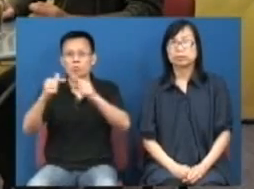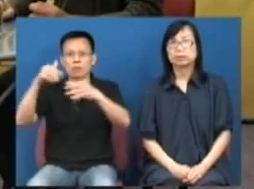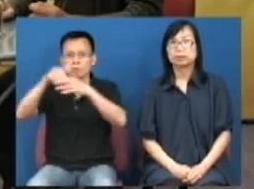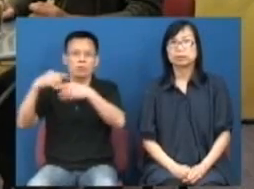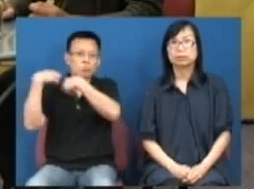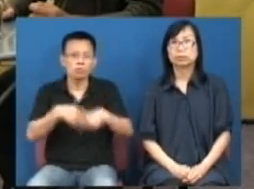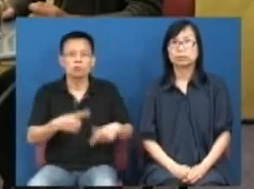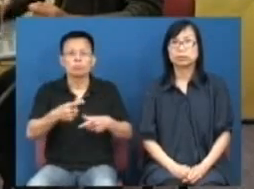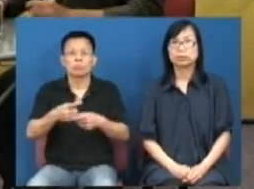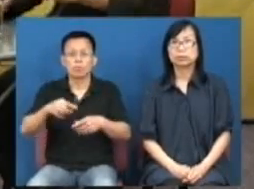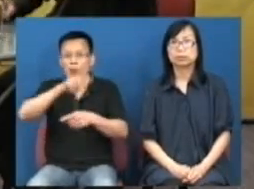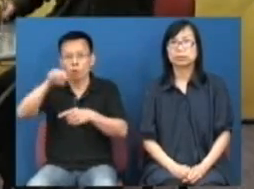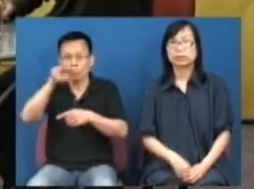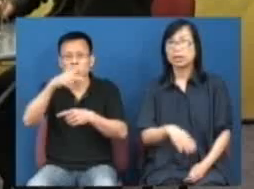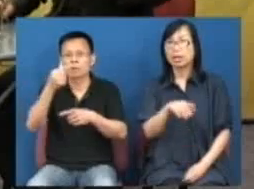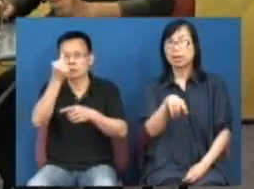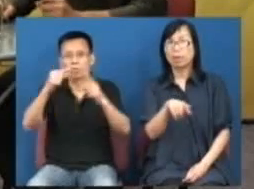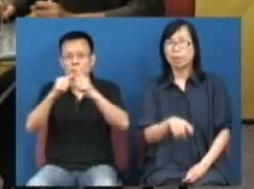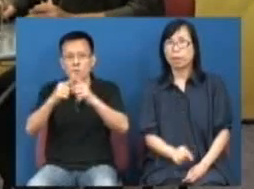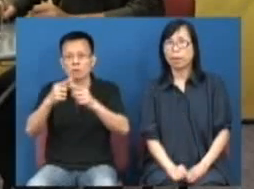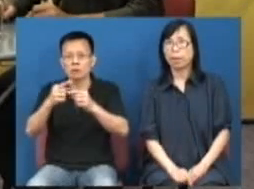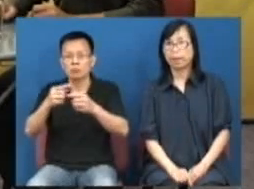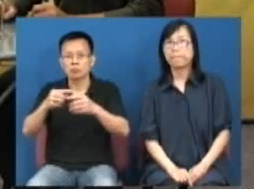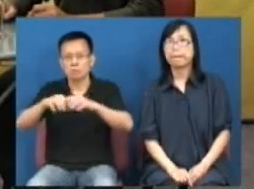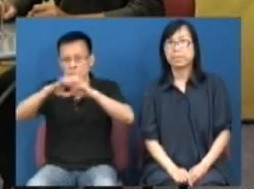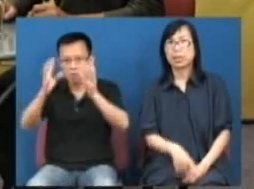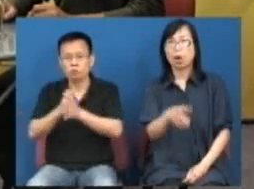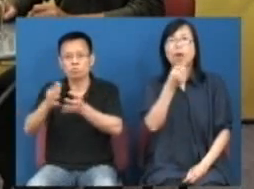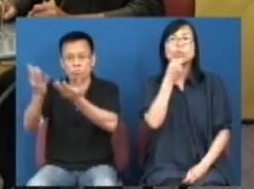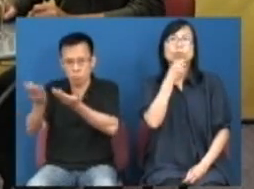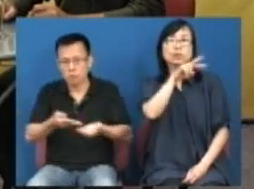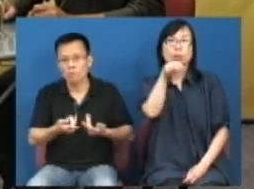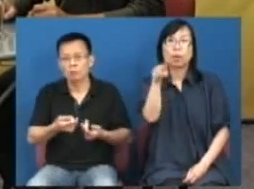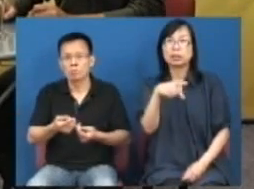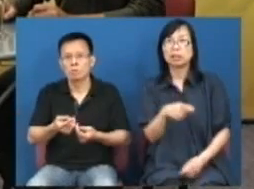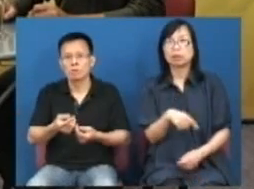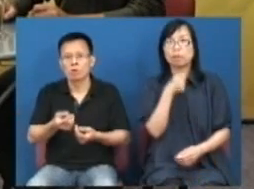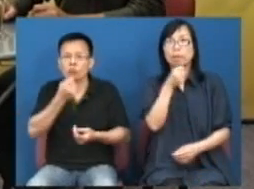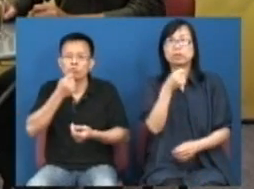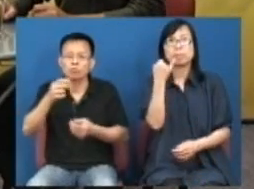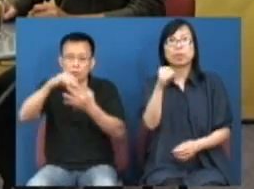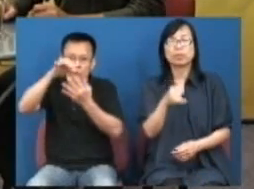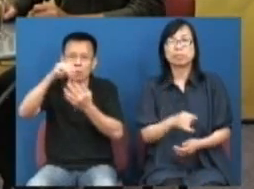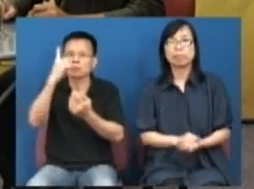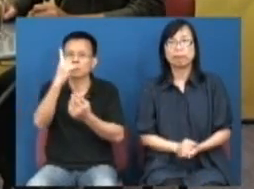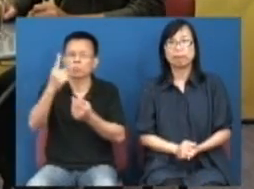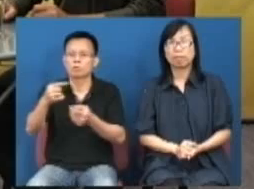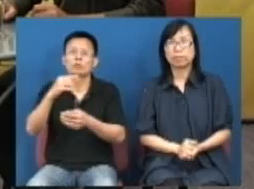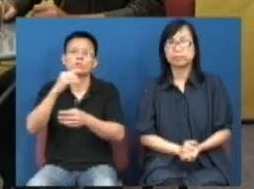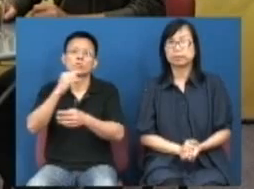記錄。你昨日幾點鐘揾邊個？佢係應承你定拒絕你？ 咁我係中意揾一個，咁就唔得啦。嚇，係嘛？即